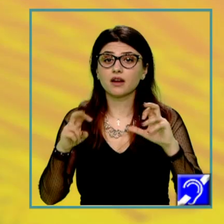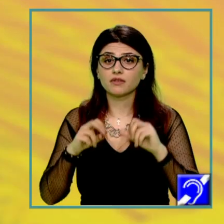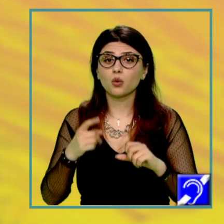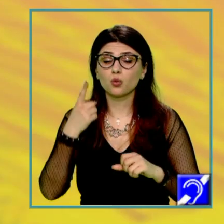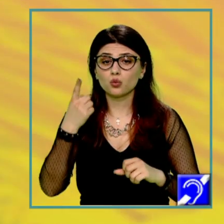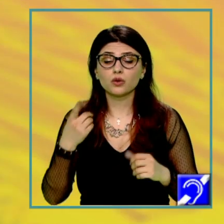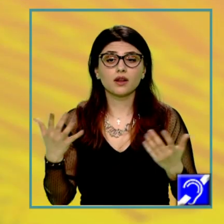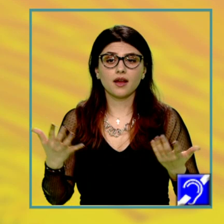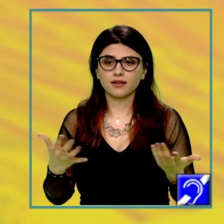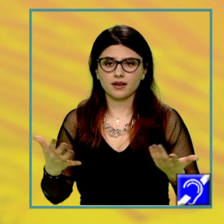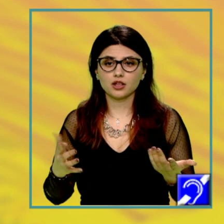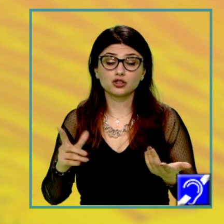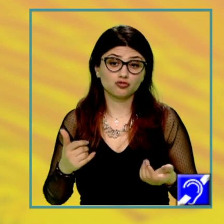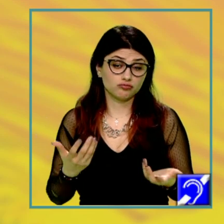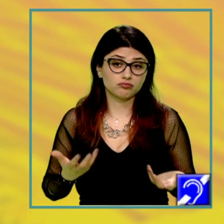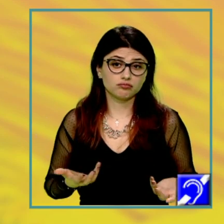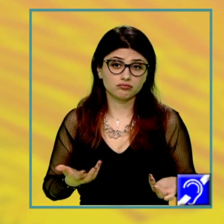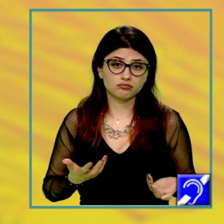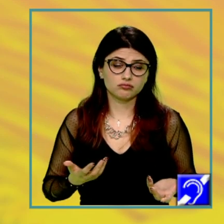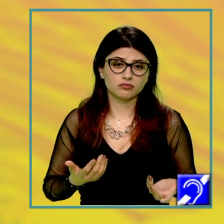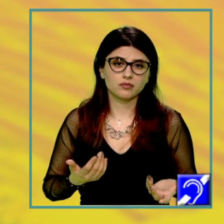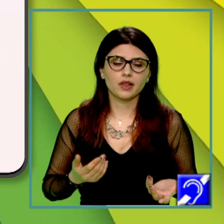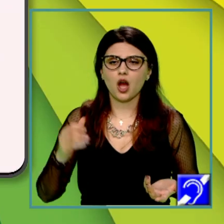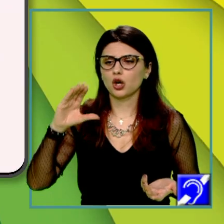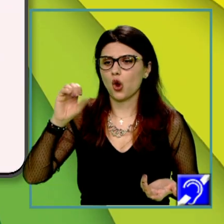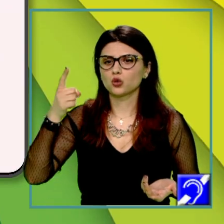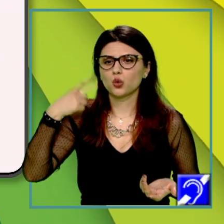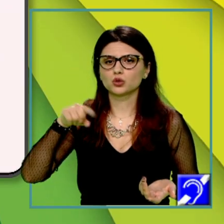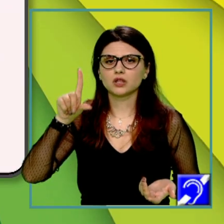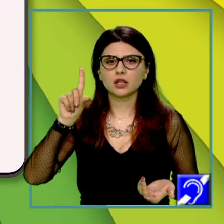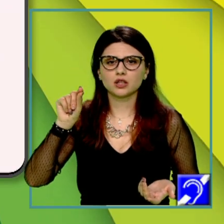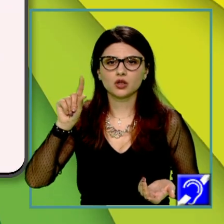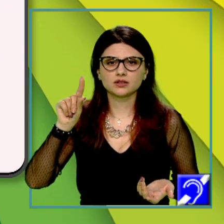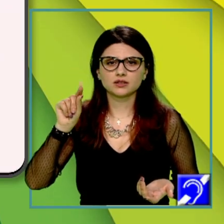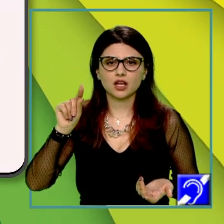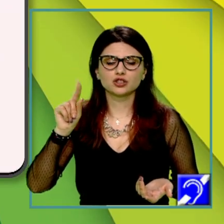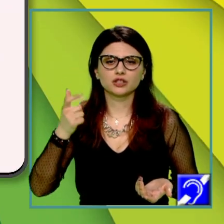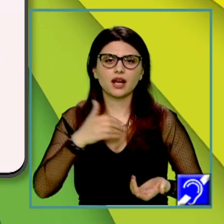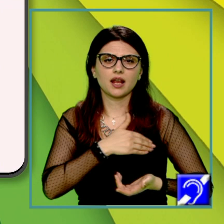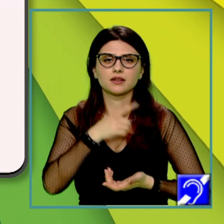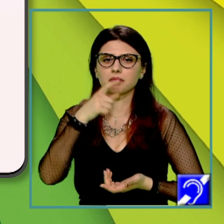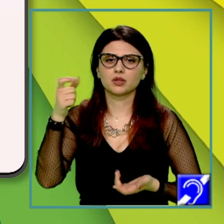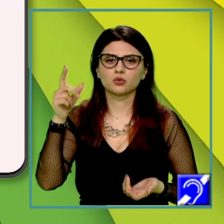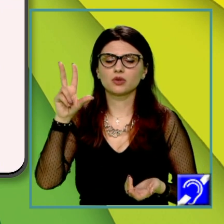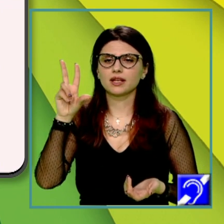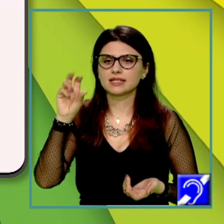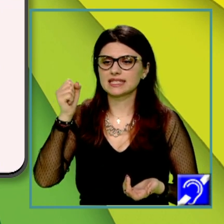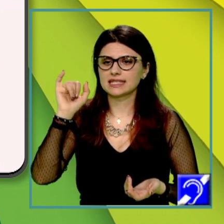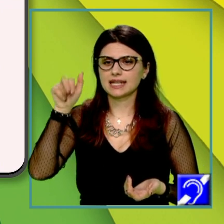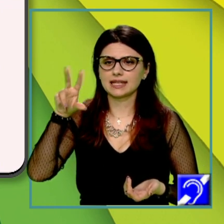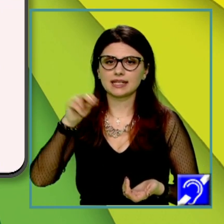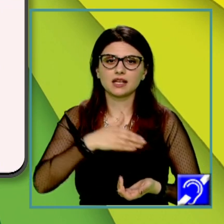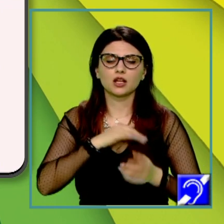egalități și anume cosinus de 120 de grade minus sinus de 30 de grade